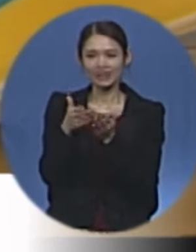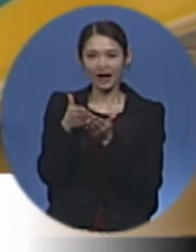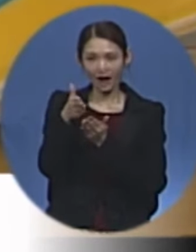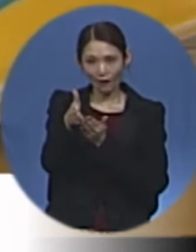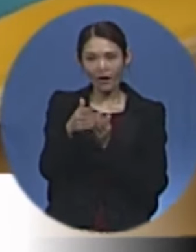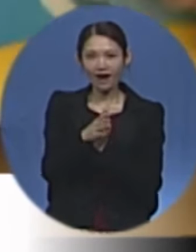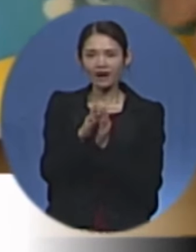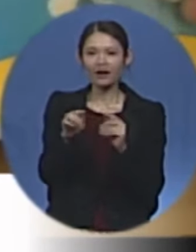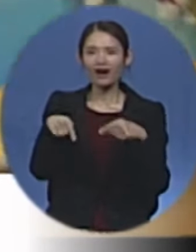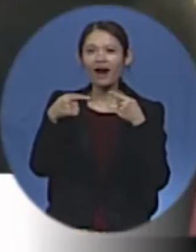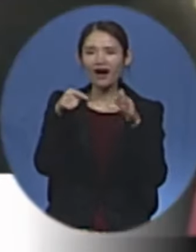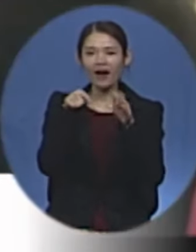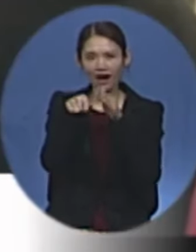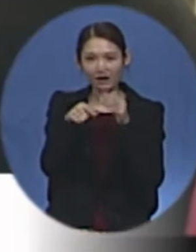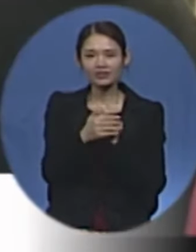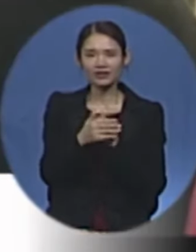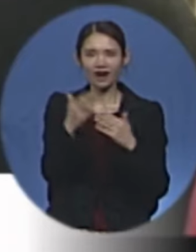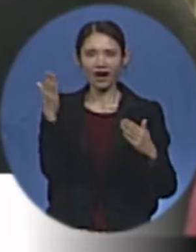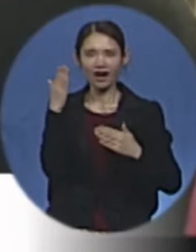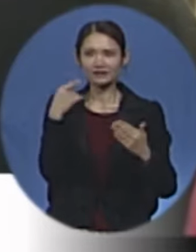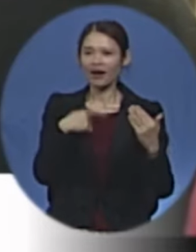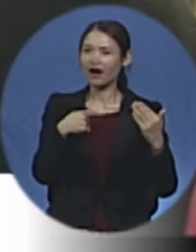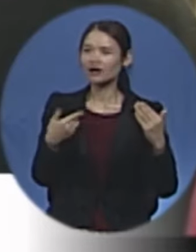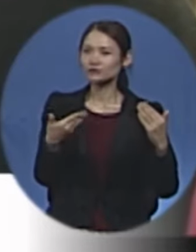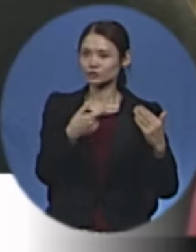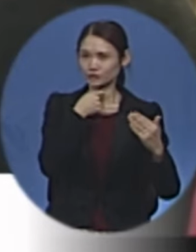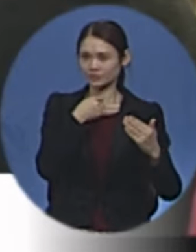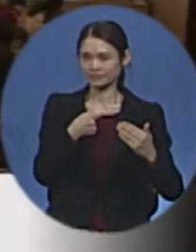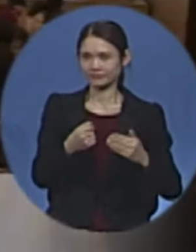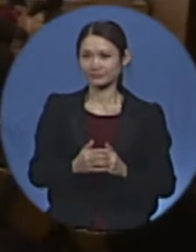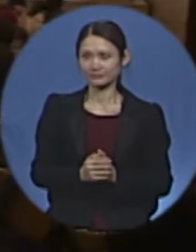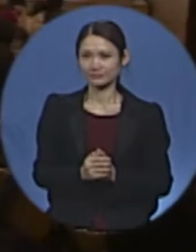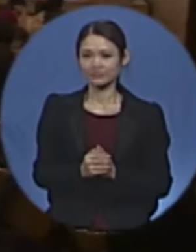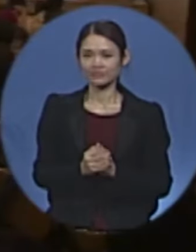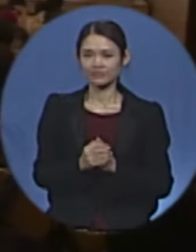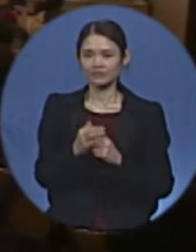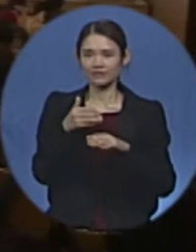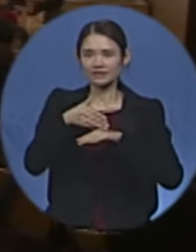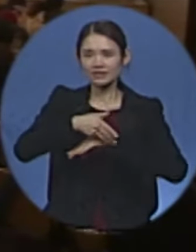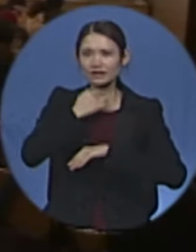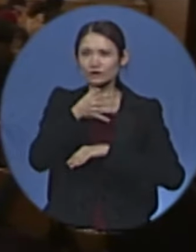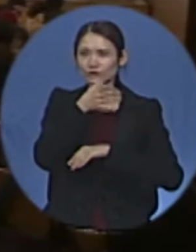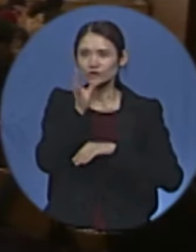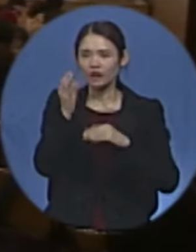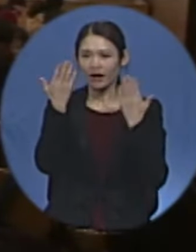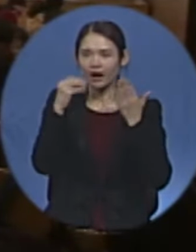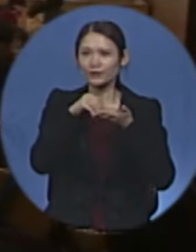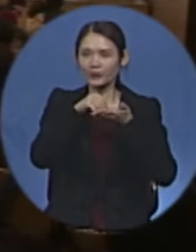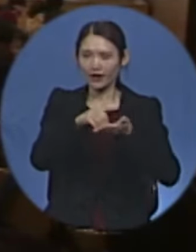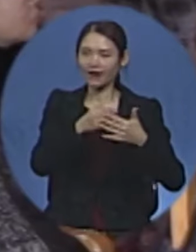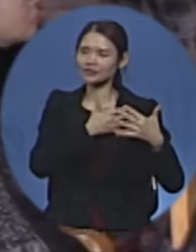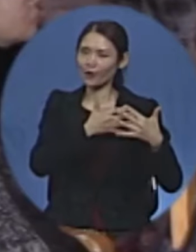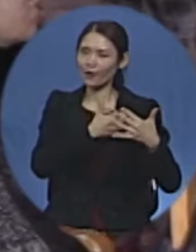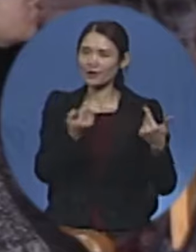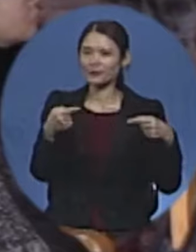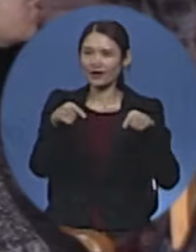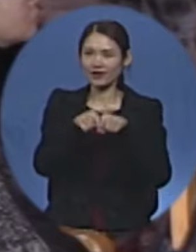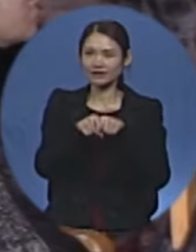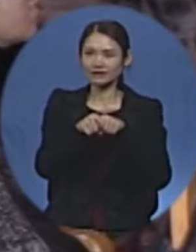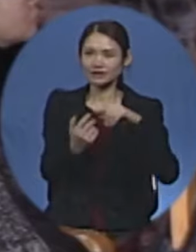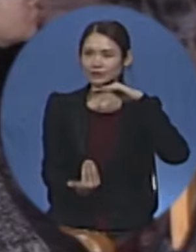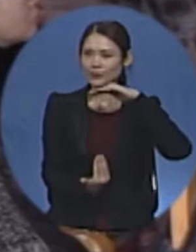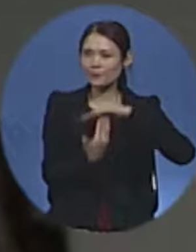사회복지학과를 다녀서 학생들을 가르치고 싶어요. 늦가기 학생들은 입학식의 설렘과 함께 미처